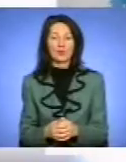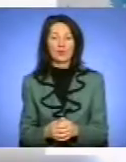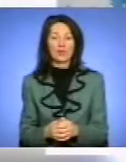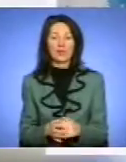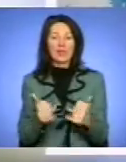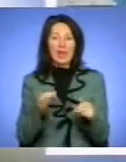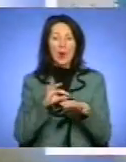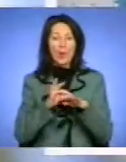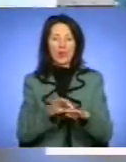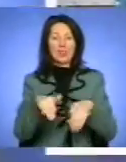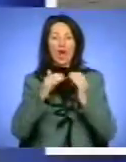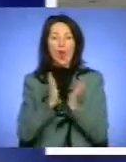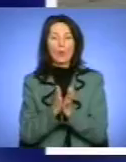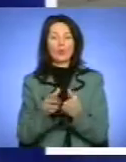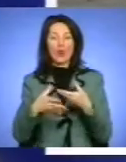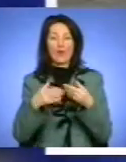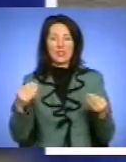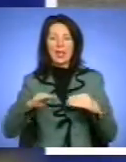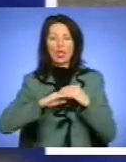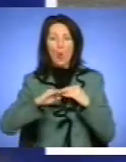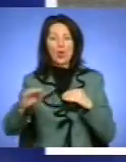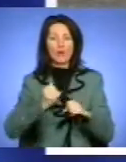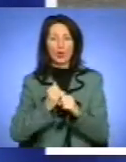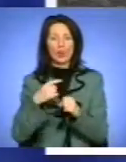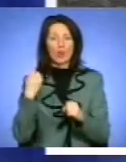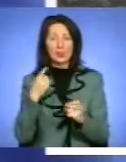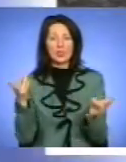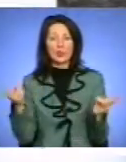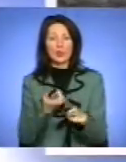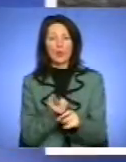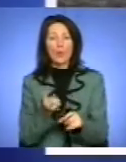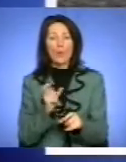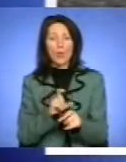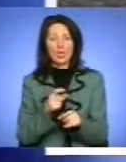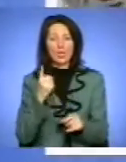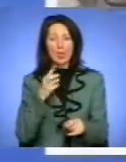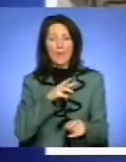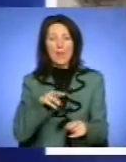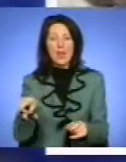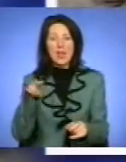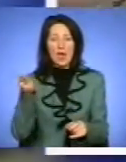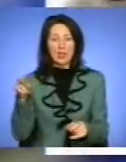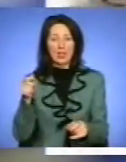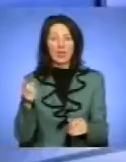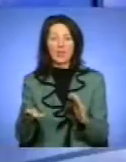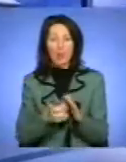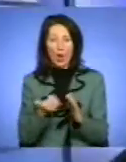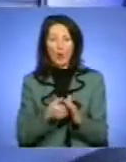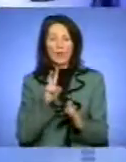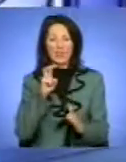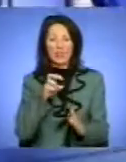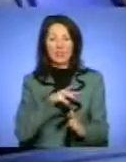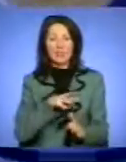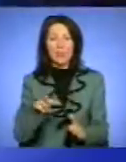Для проведення комплексу весняно-польових робіт в області потрібно понад мільярд гривень. Бракує 200 мільйонів.